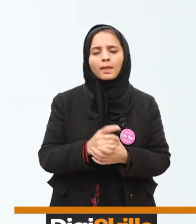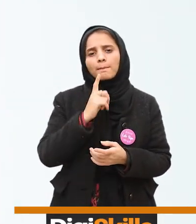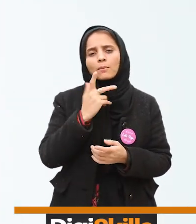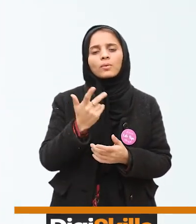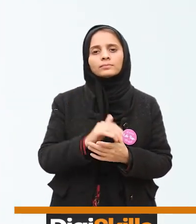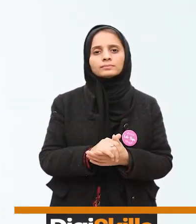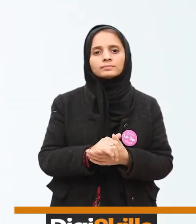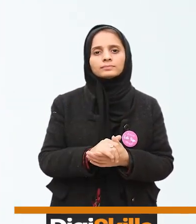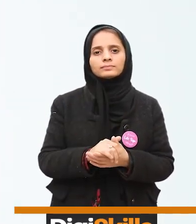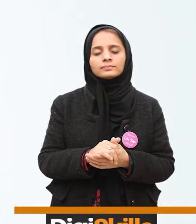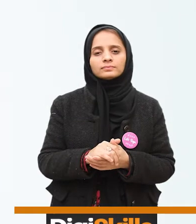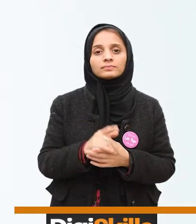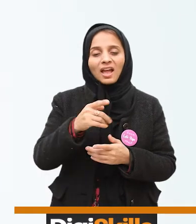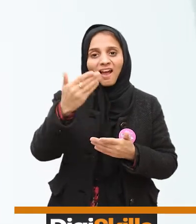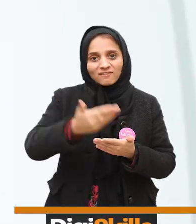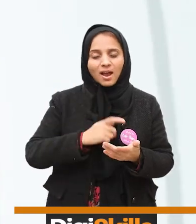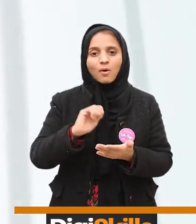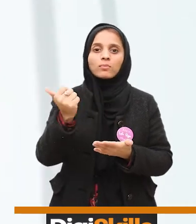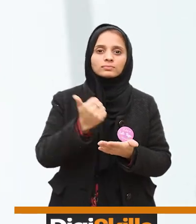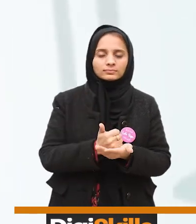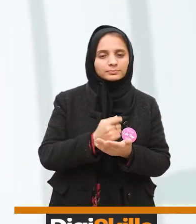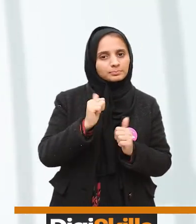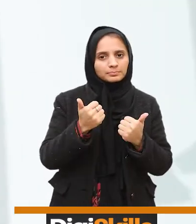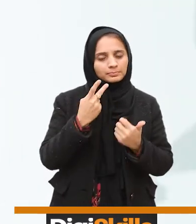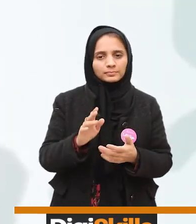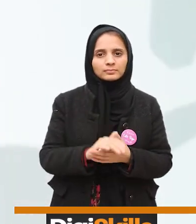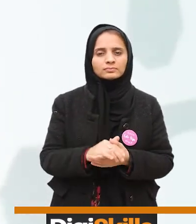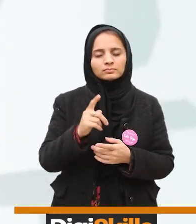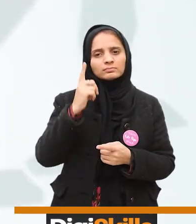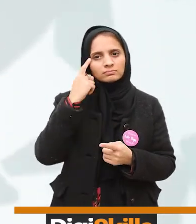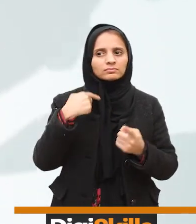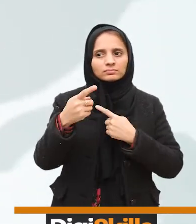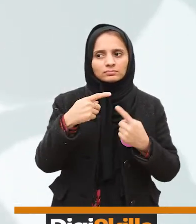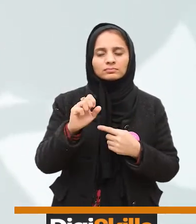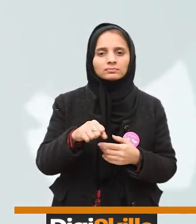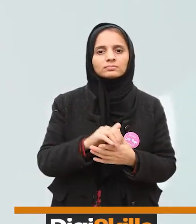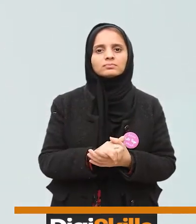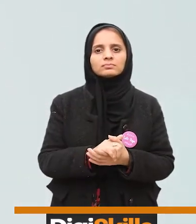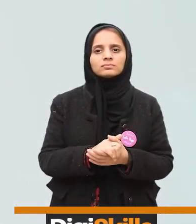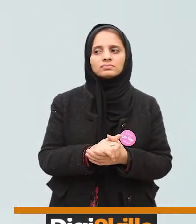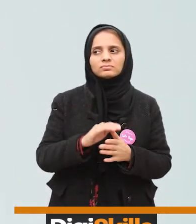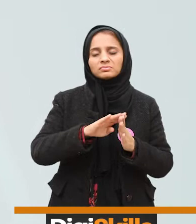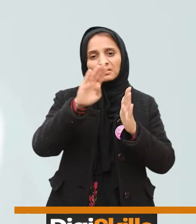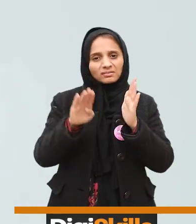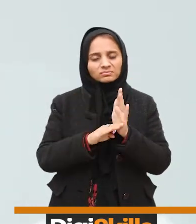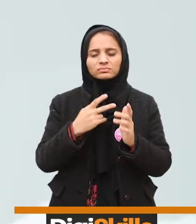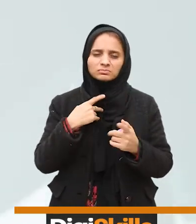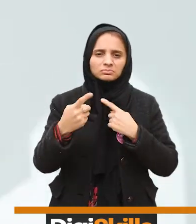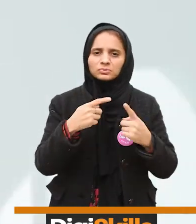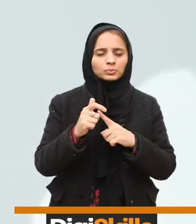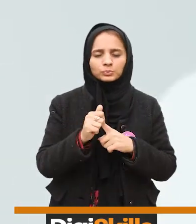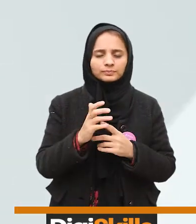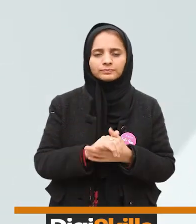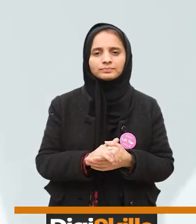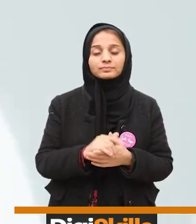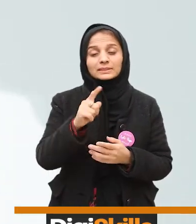ان دا کیس آف گیٹنگ نیو پروجیکٹس آپ کو ہر دفعہ بڈنگ کرنے پڑتی ہے۔ میں ڈسکریج نہیں کر رہا، میرا تو خیر کام ہی